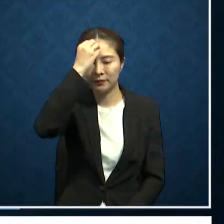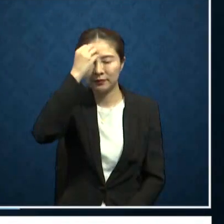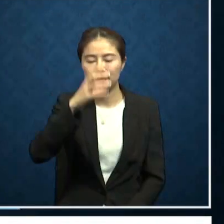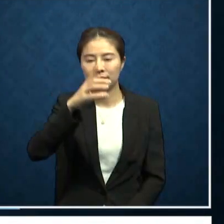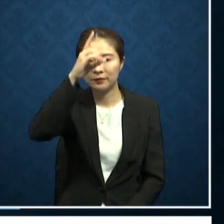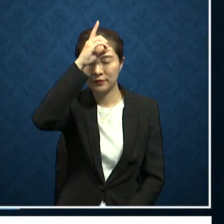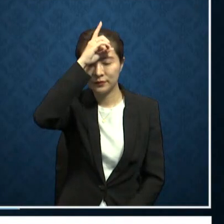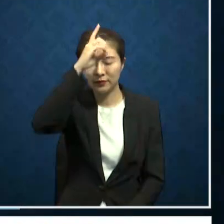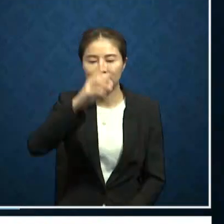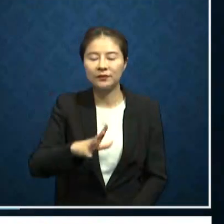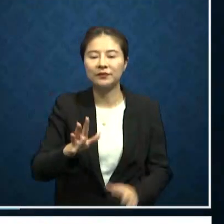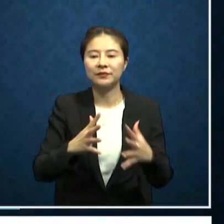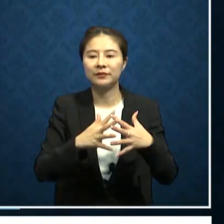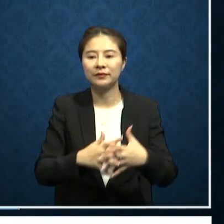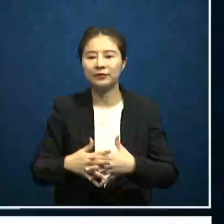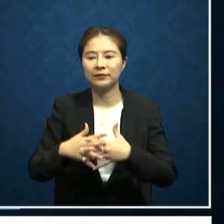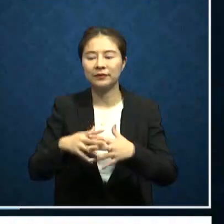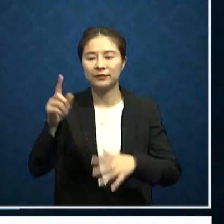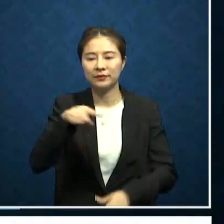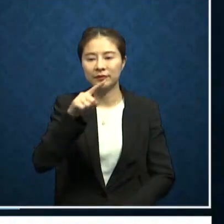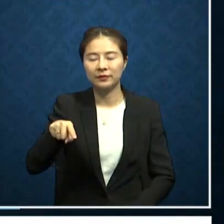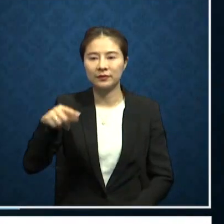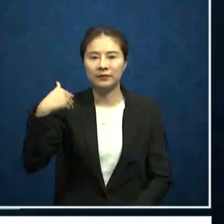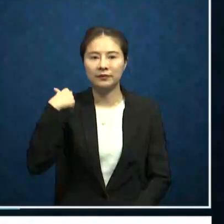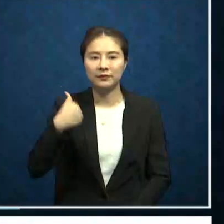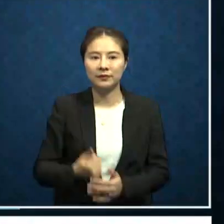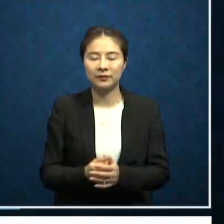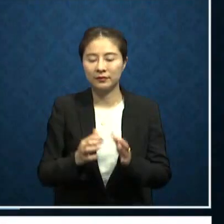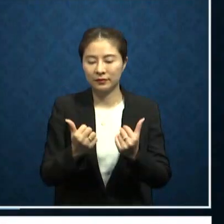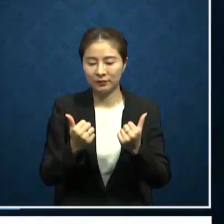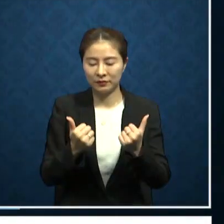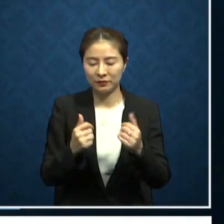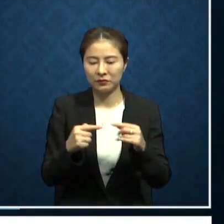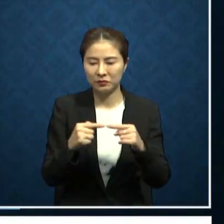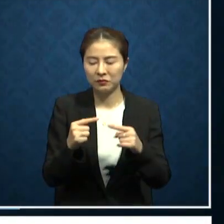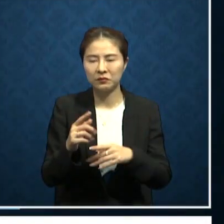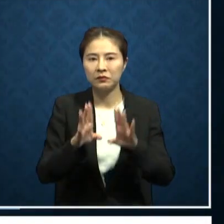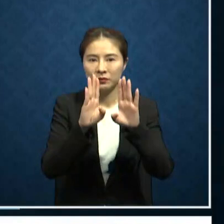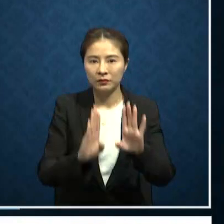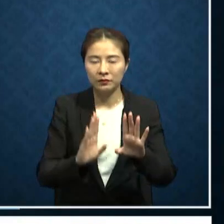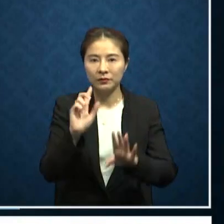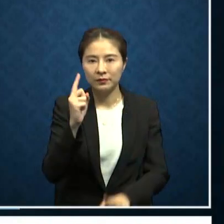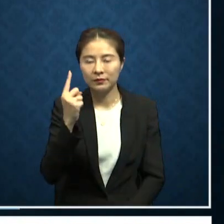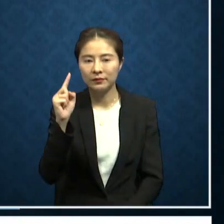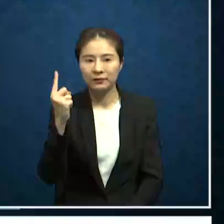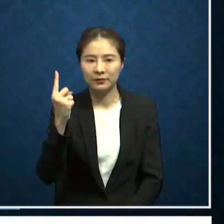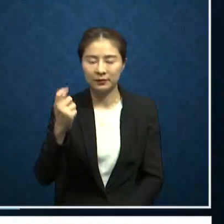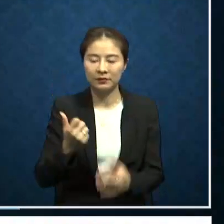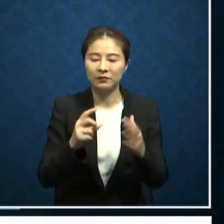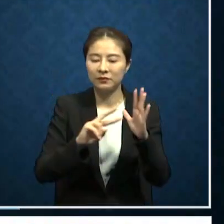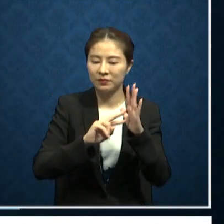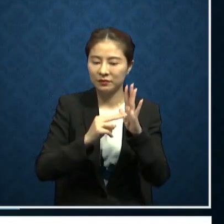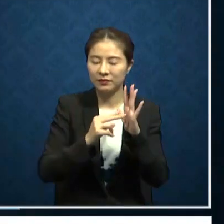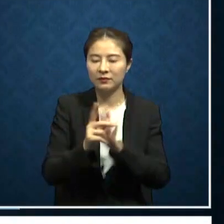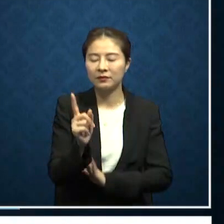และอันดับ 5สหราชอาณาจักรค่ะในกลุ่มแฟชั่นเสื้อผ้านะคะนิยามของแฟชั่นเนี่ยเราหมายรวมถึง